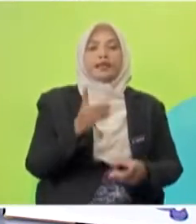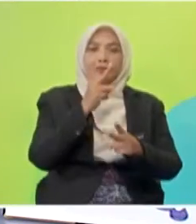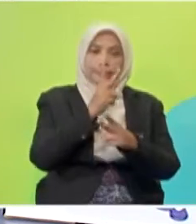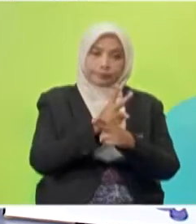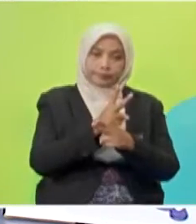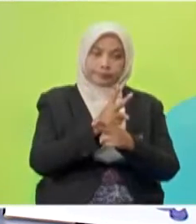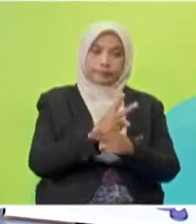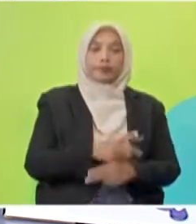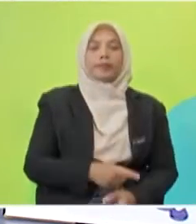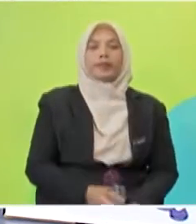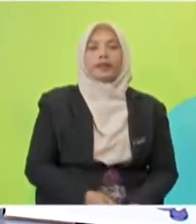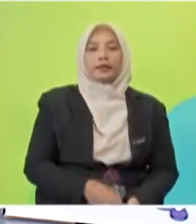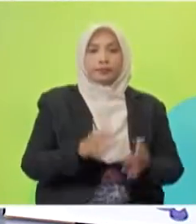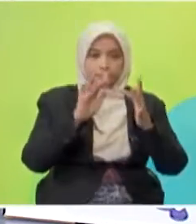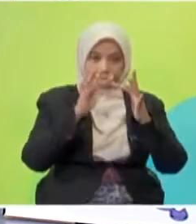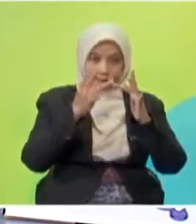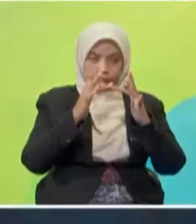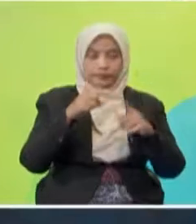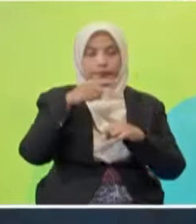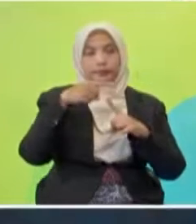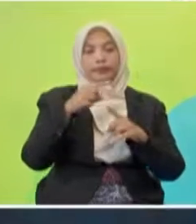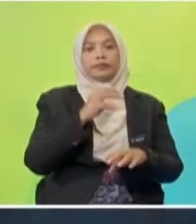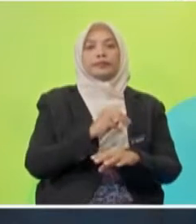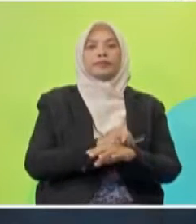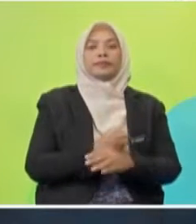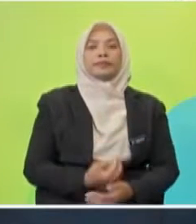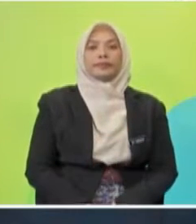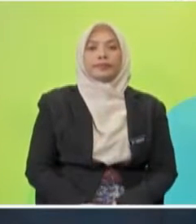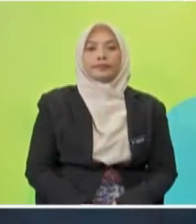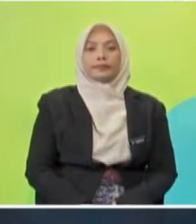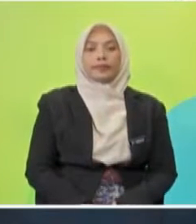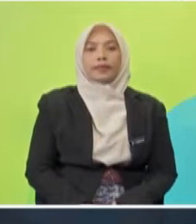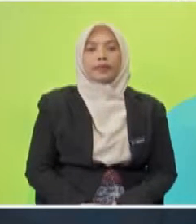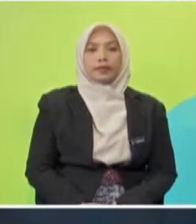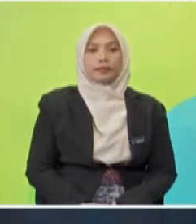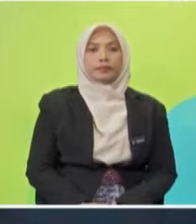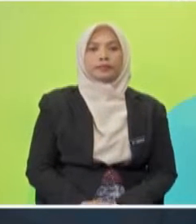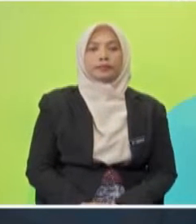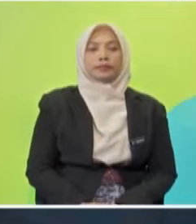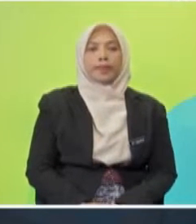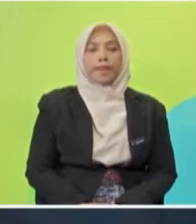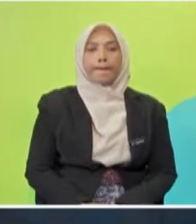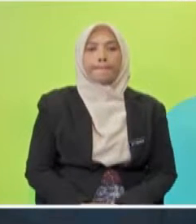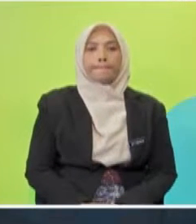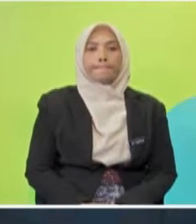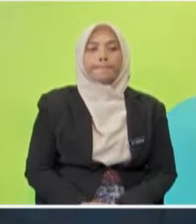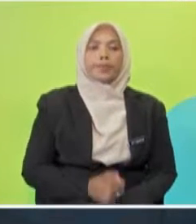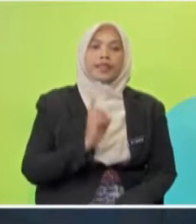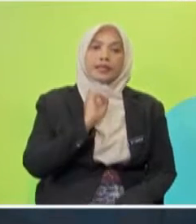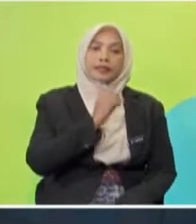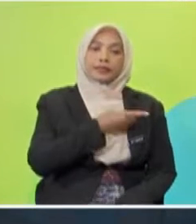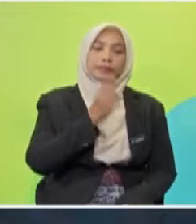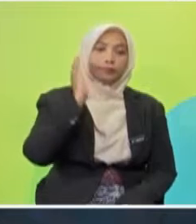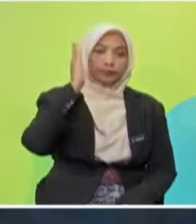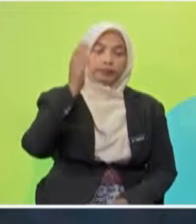dan mereka boleh akses pada bila-bila masa. Okey, baiklah. Boleh rujuk pada pautan sebentar tadi. Ya, Cikgu. Kita akan